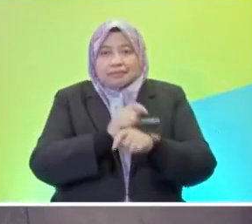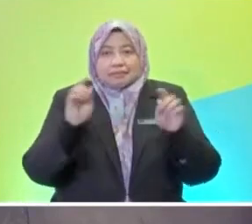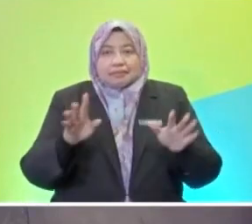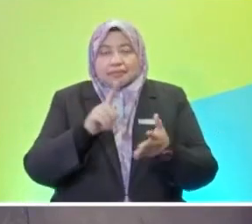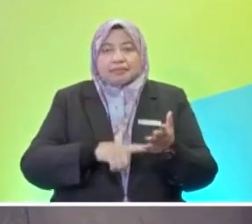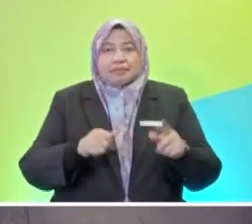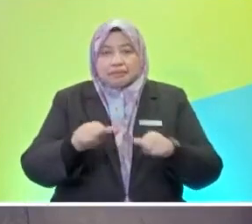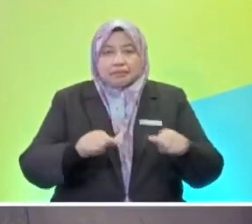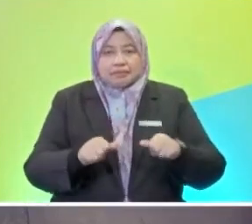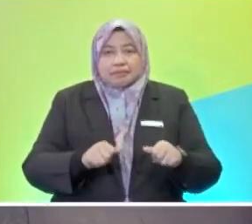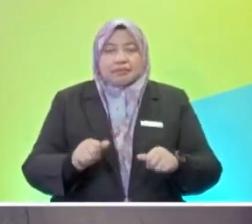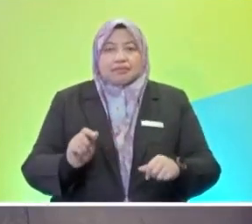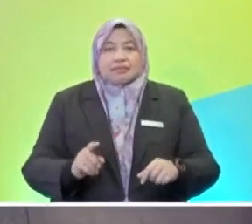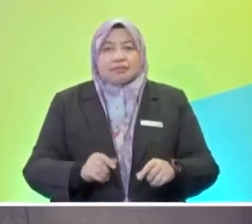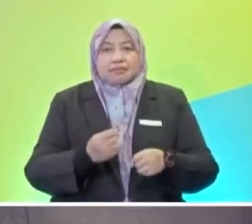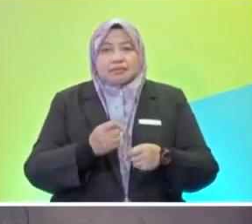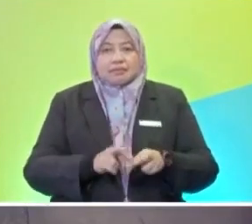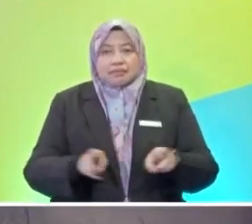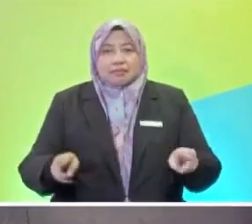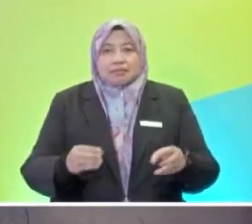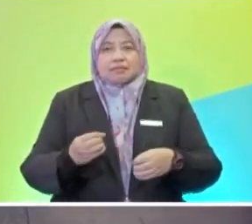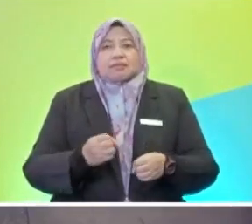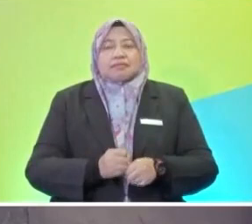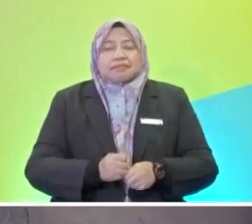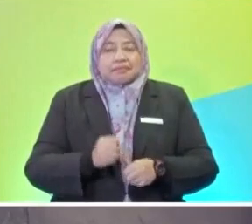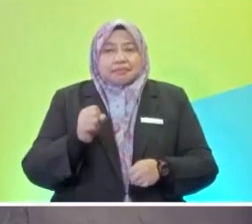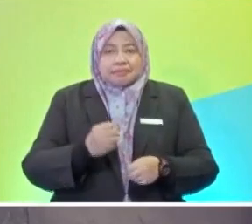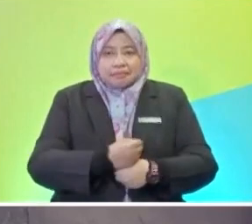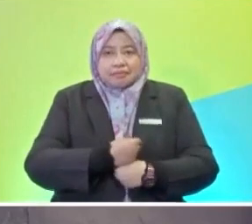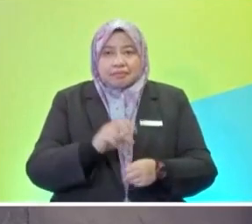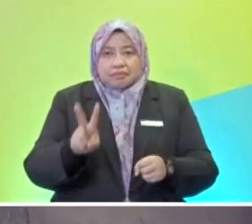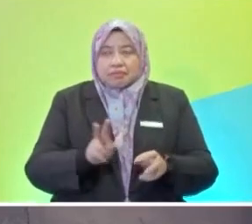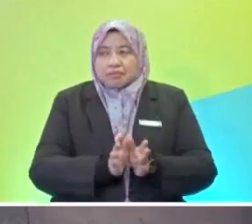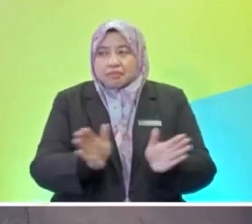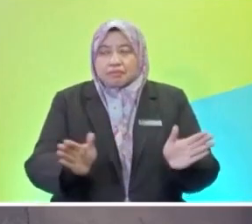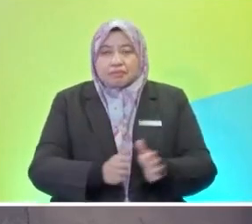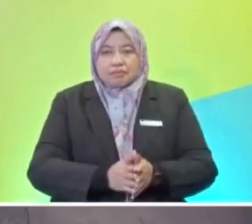nah buat ini dengan tajuk kita ruang bentuk dua dimensi hmm